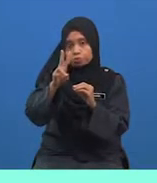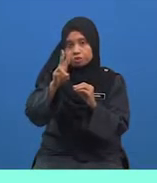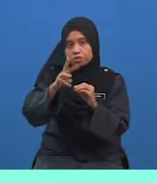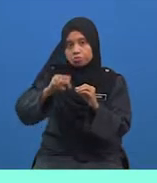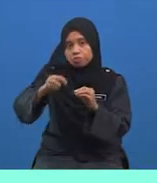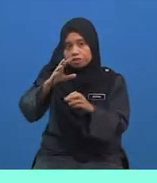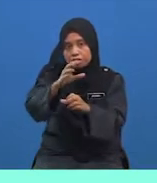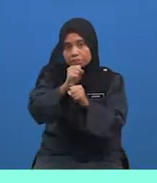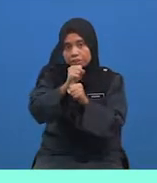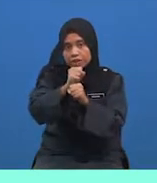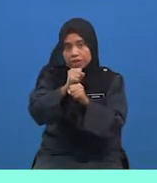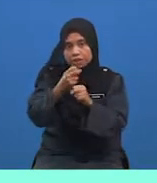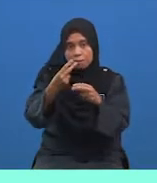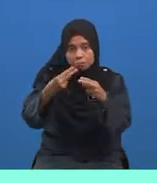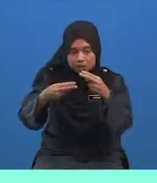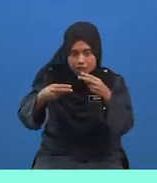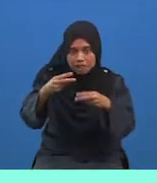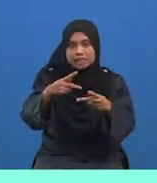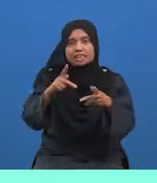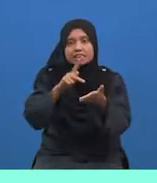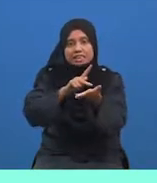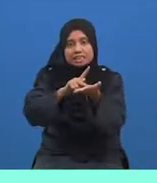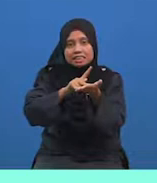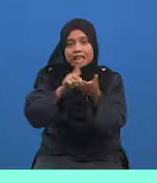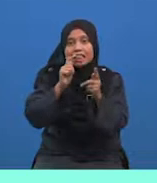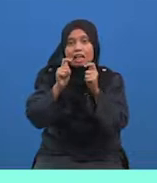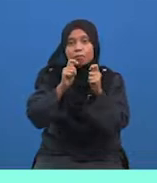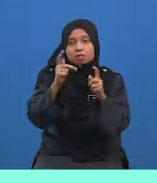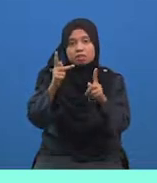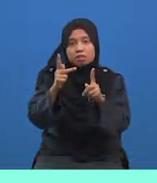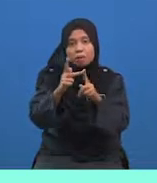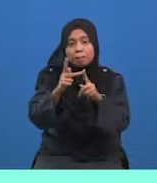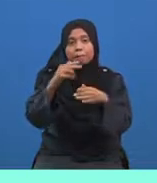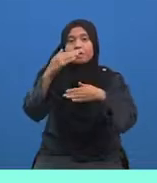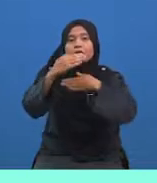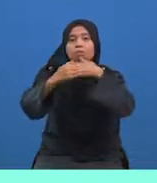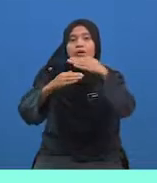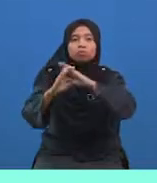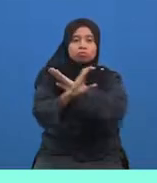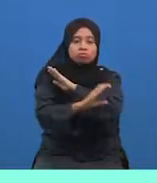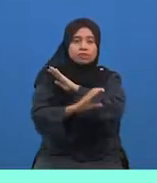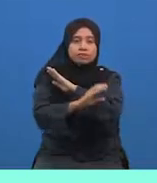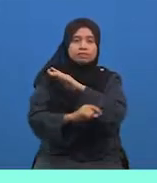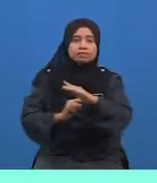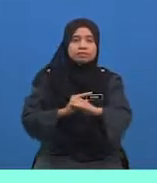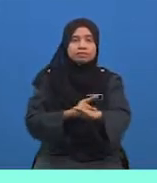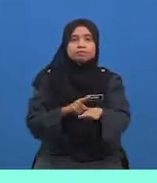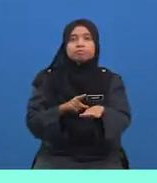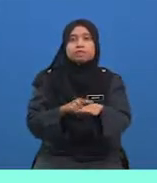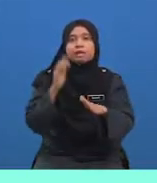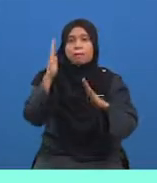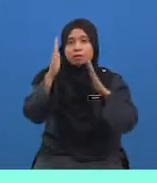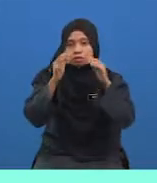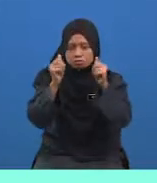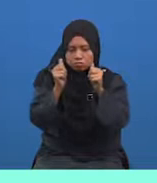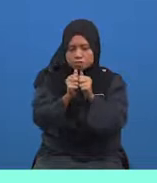murid-murid dapat menilai kesan telekomunikasi terhadap pembangunan negara